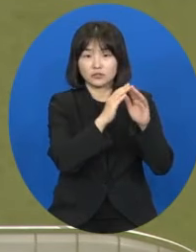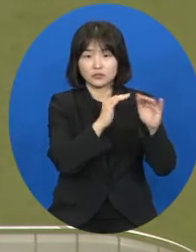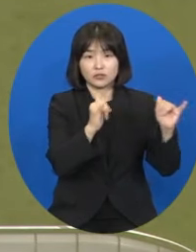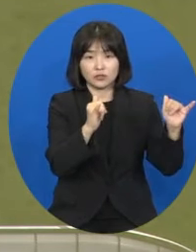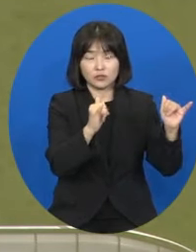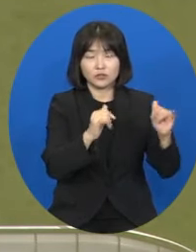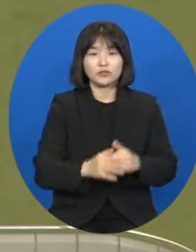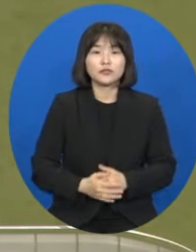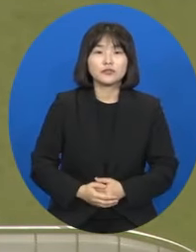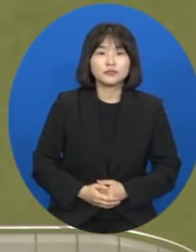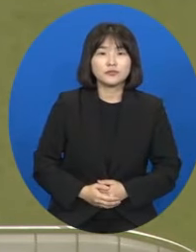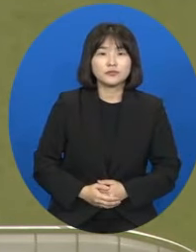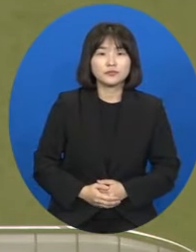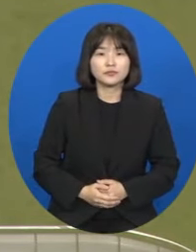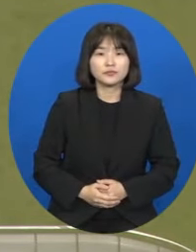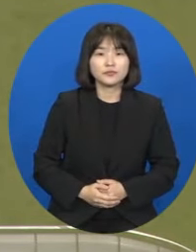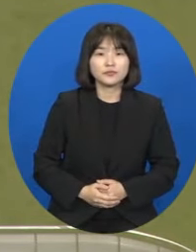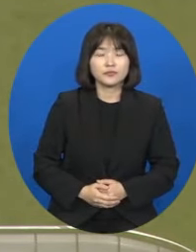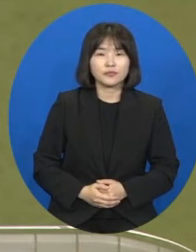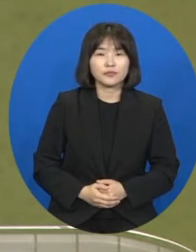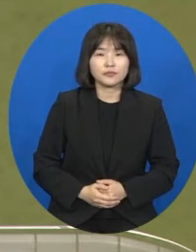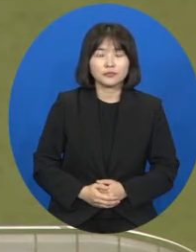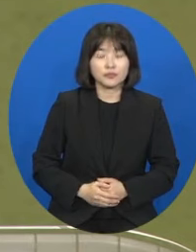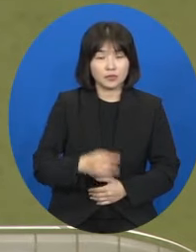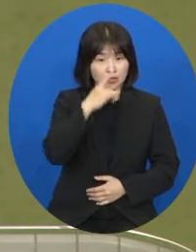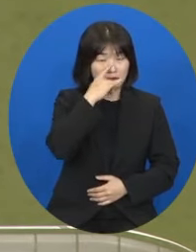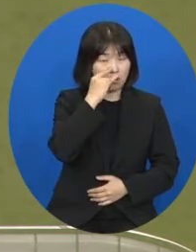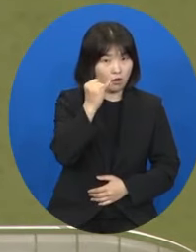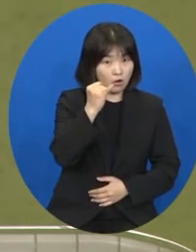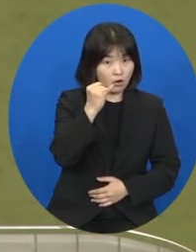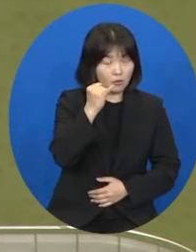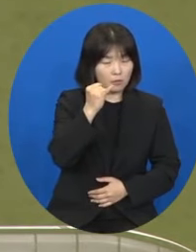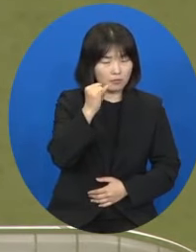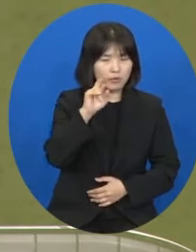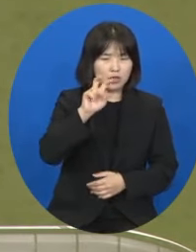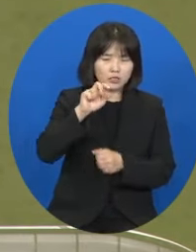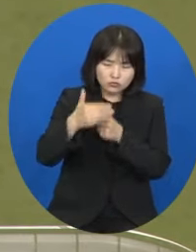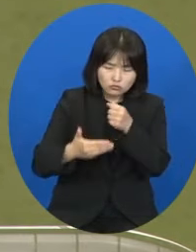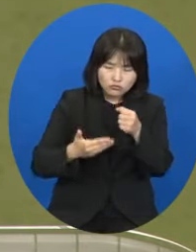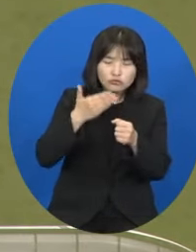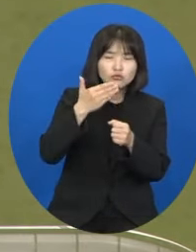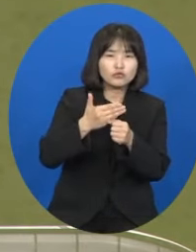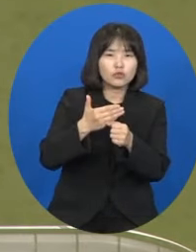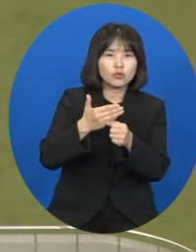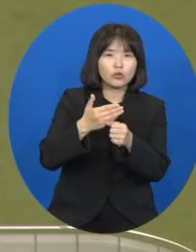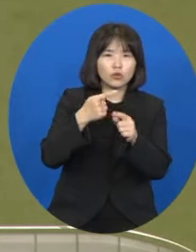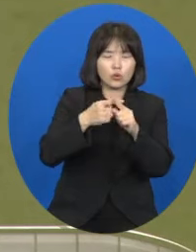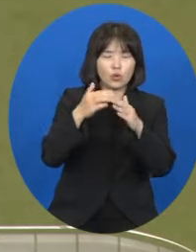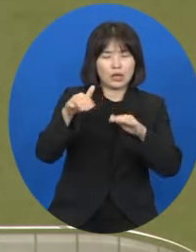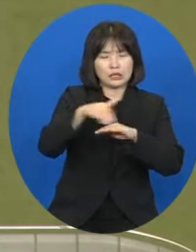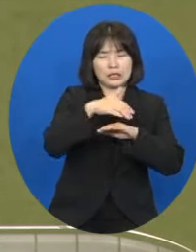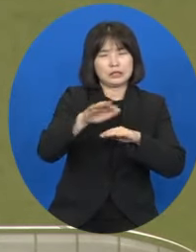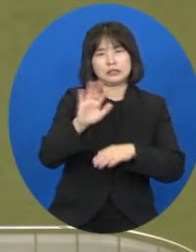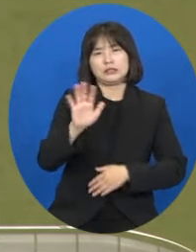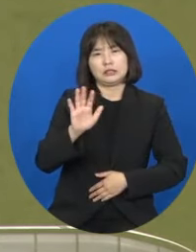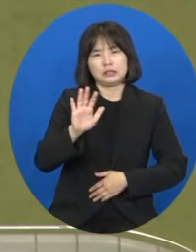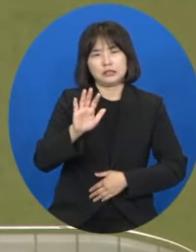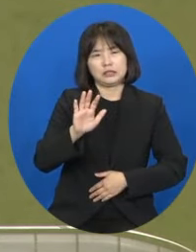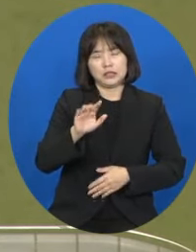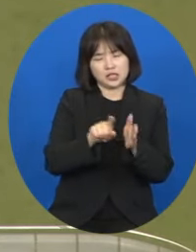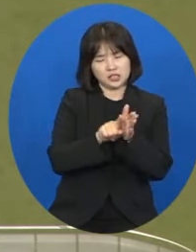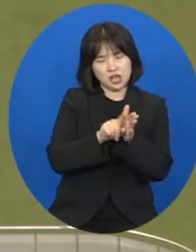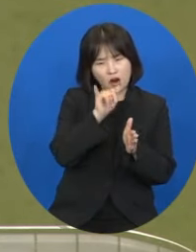그 청년의 이 어머님께서 29년간 교회를 떠나 계셨대요. 그러니까 신앙은